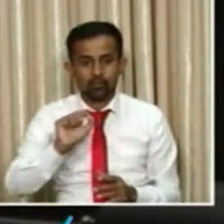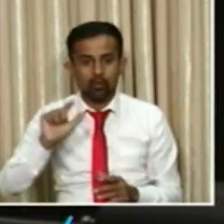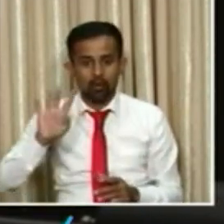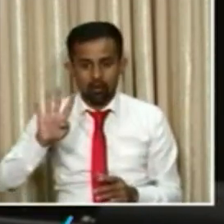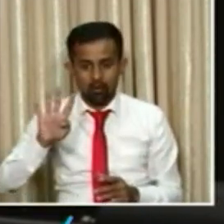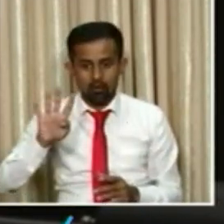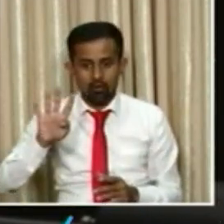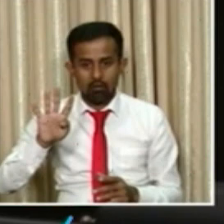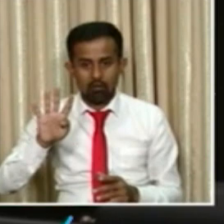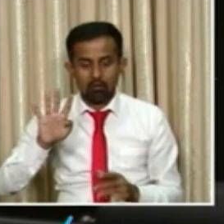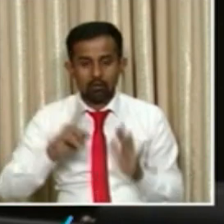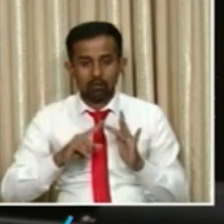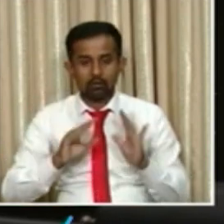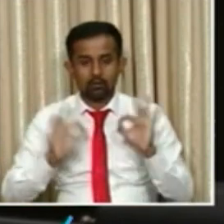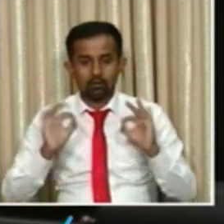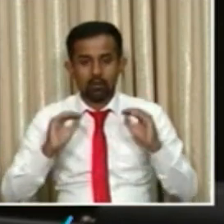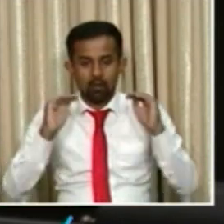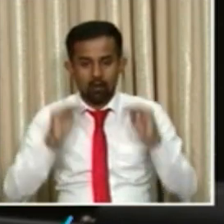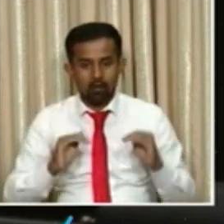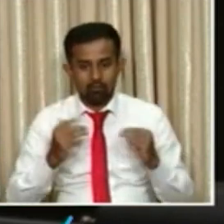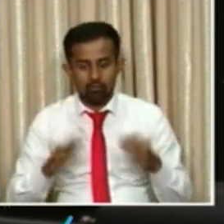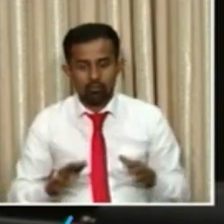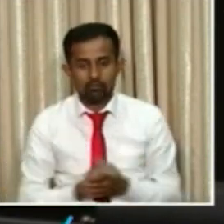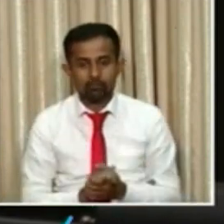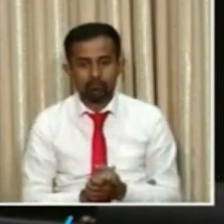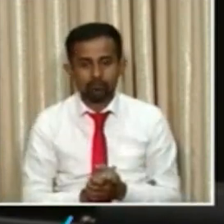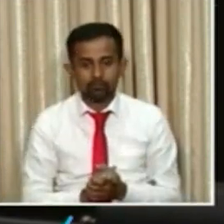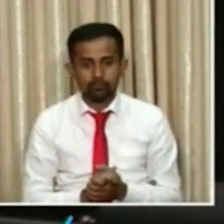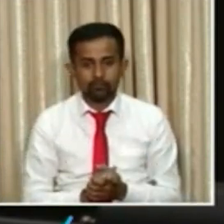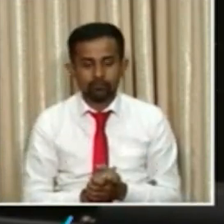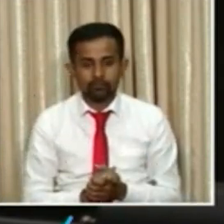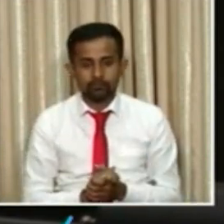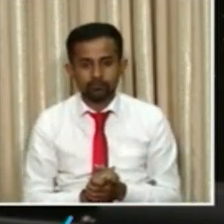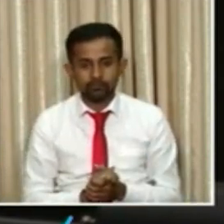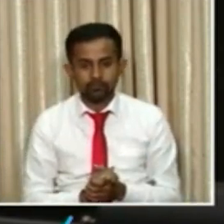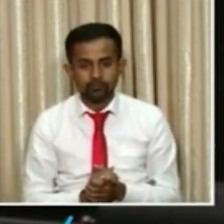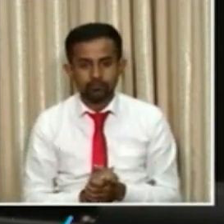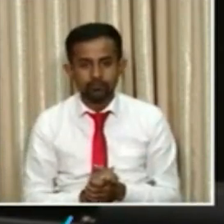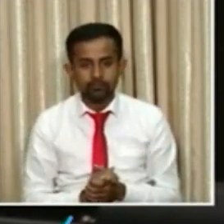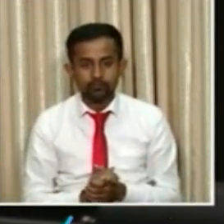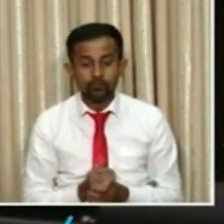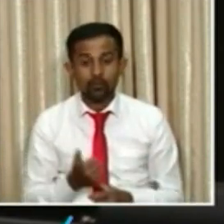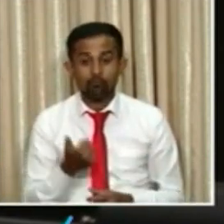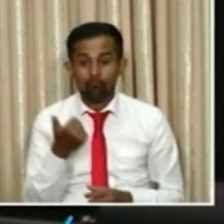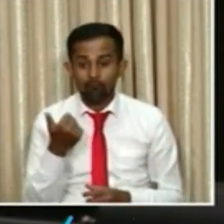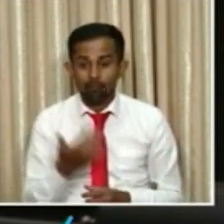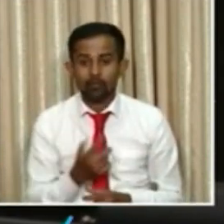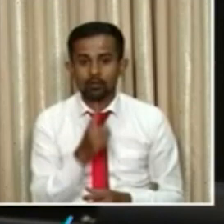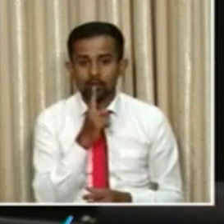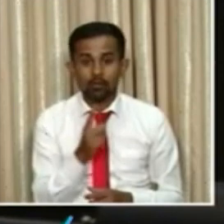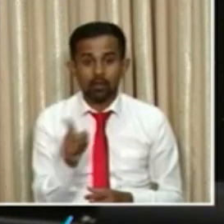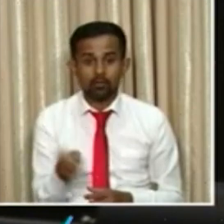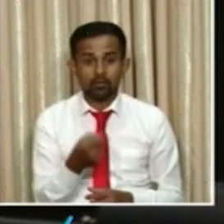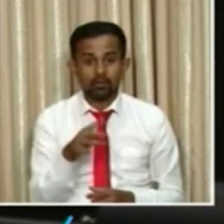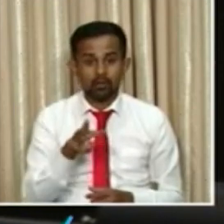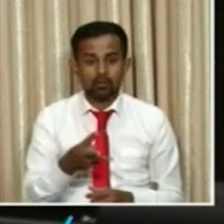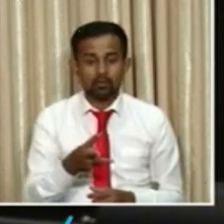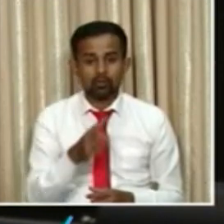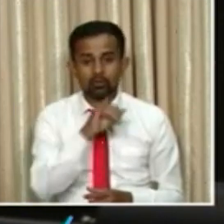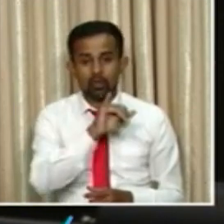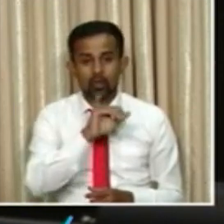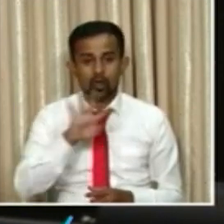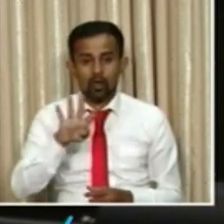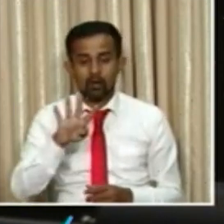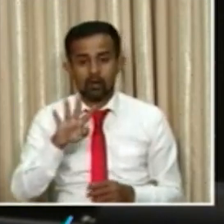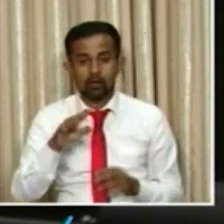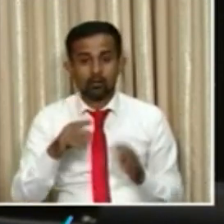3.4%කට ආසන්න ප්‍රතිශතයකින් අඩු වෙලා තියෙනවා. ඒ වගේම ගරු කතානායකතුමනි මේ ඉතාම වැදගත් වෙන්නේ දින 364ක භාණ්ඩාගාර